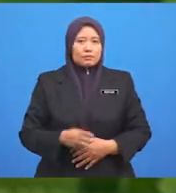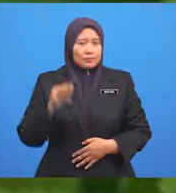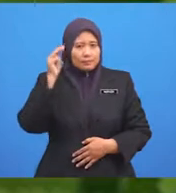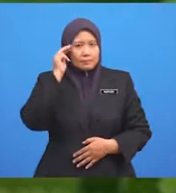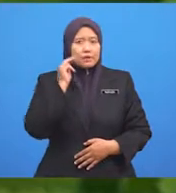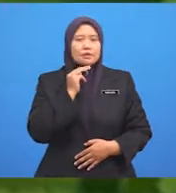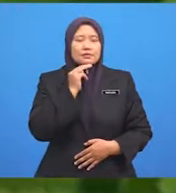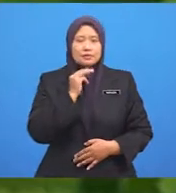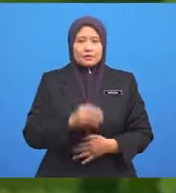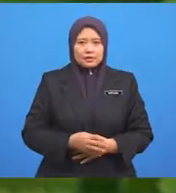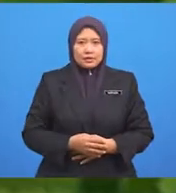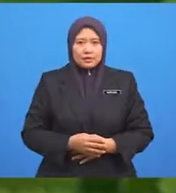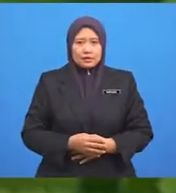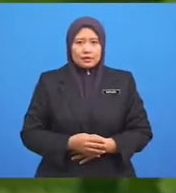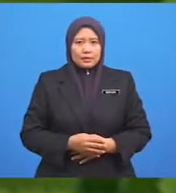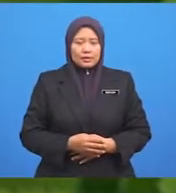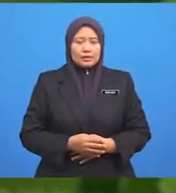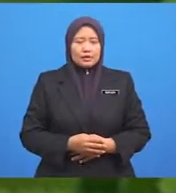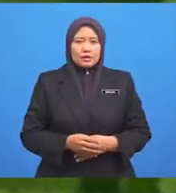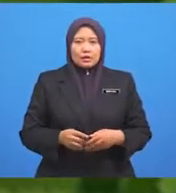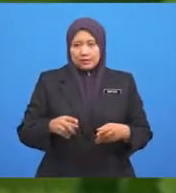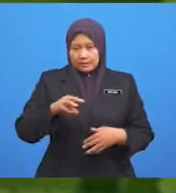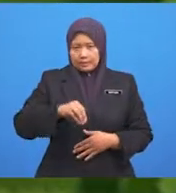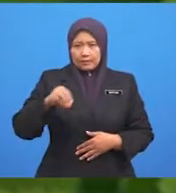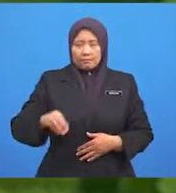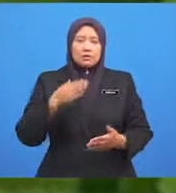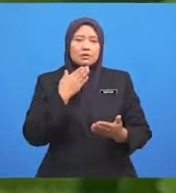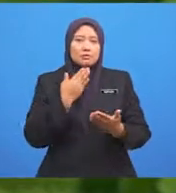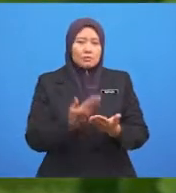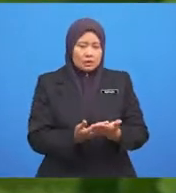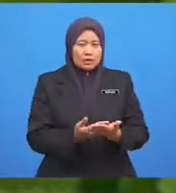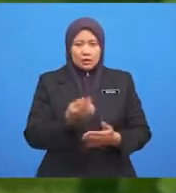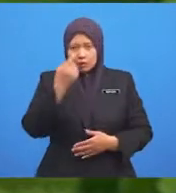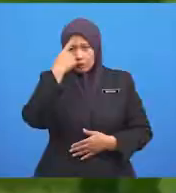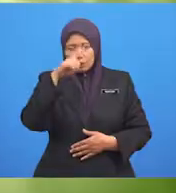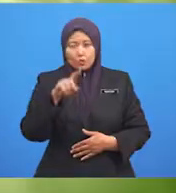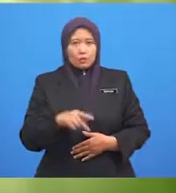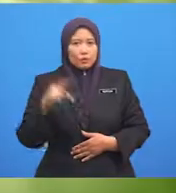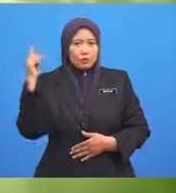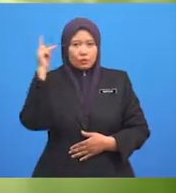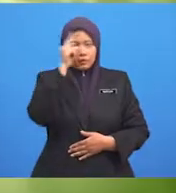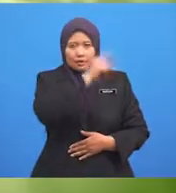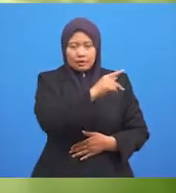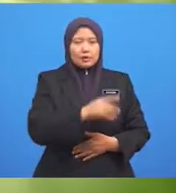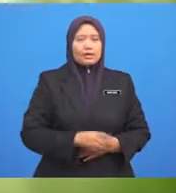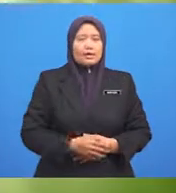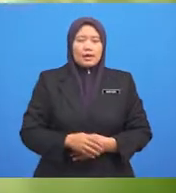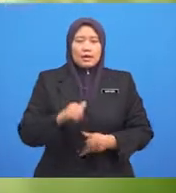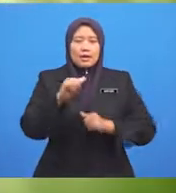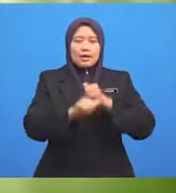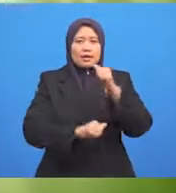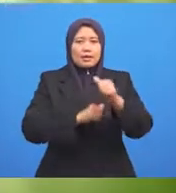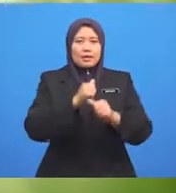satu tanaman yang baik bagi usaha pemuliharaan alam sekitar. Selain memiliki